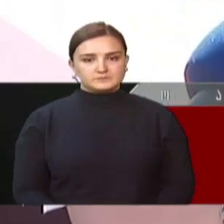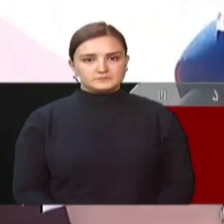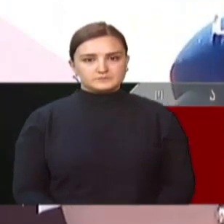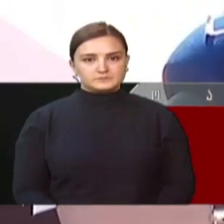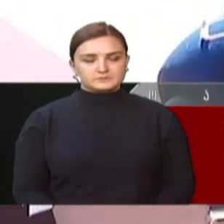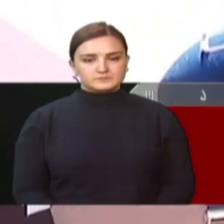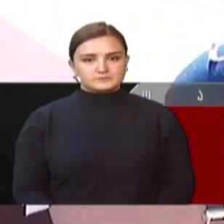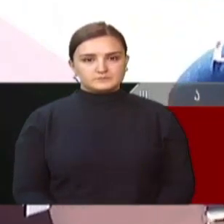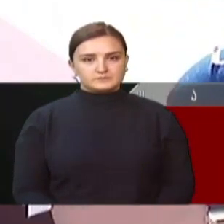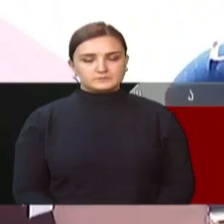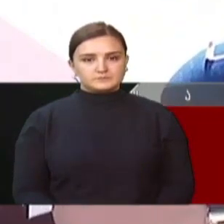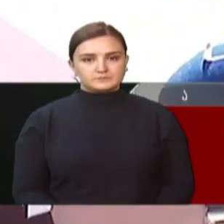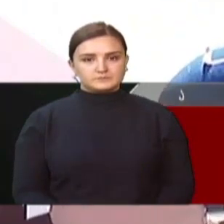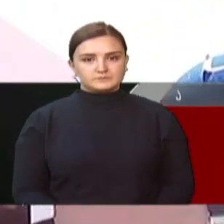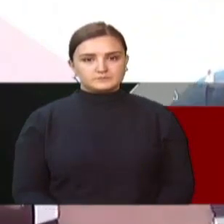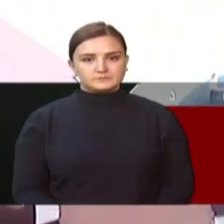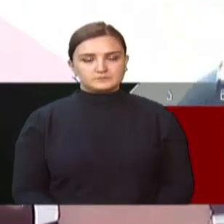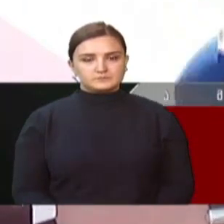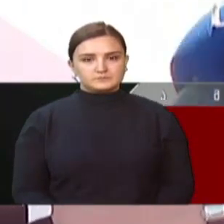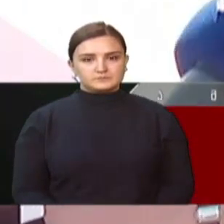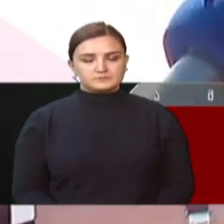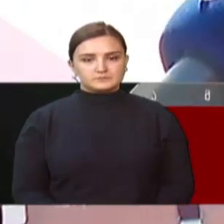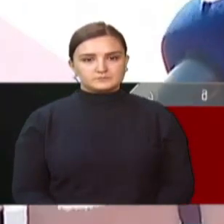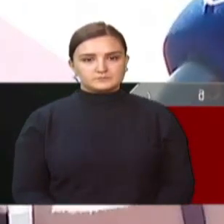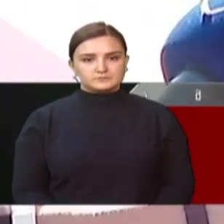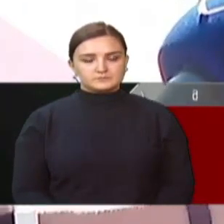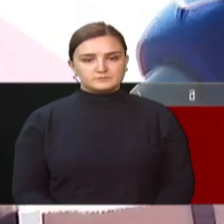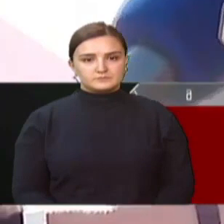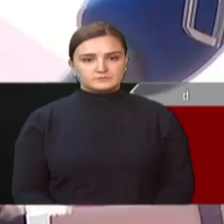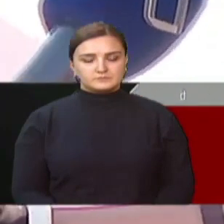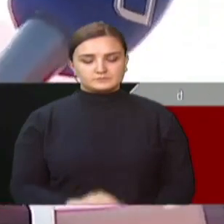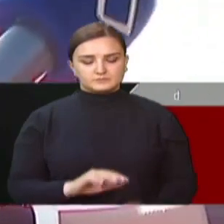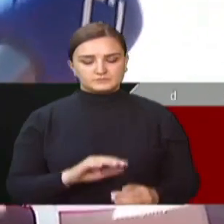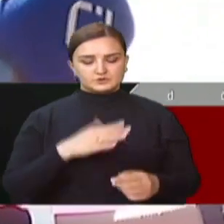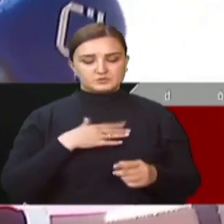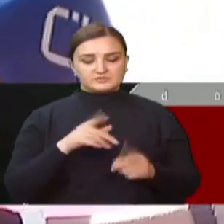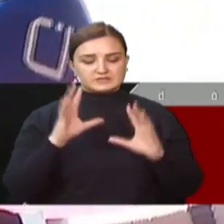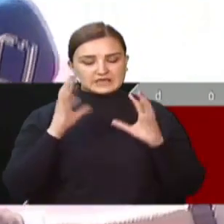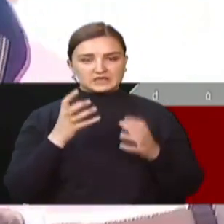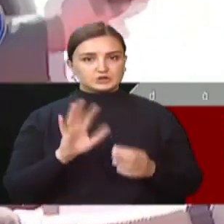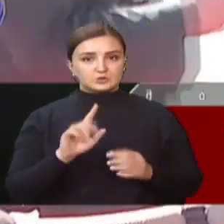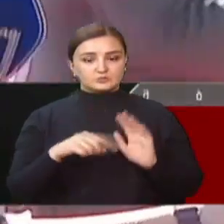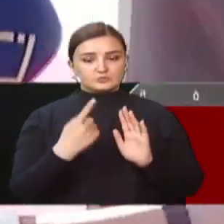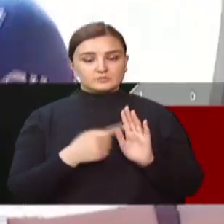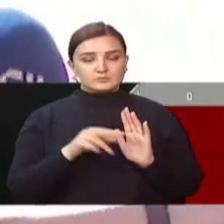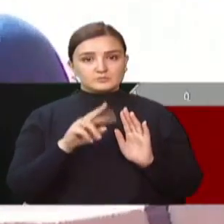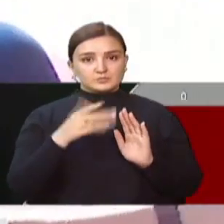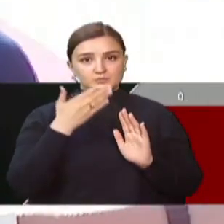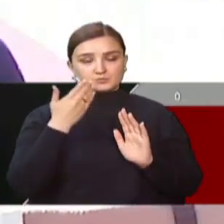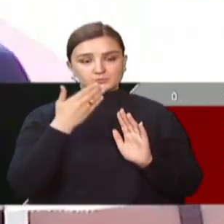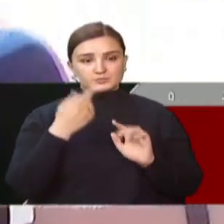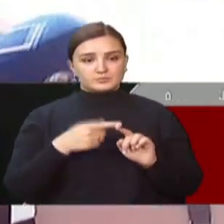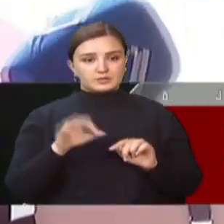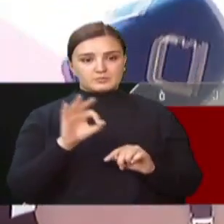ეს იმდენად ჩემთვის არასერიოზული იყო თქო რომ არ გეკითხათ ეს შეკითხვა რომ არ დაგესვათ მე ალბათ